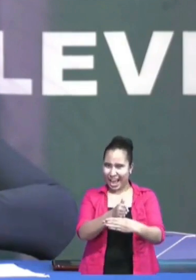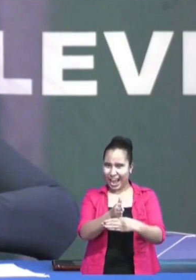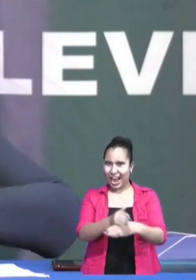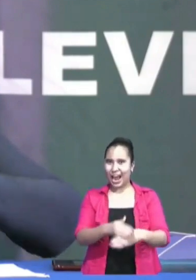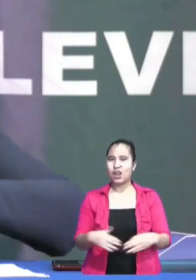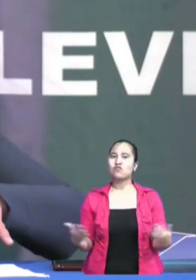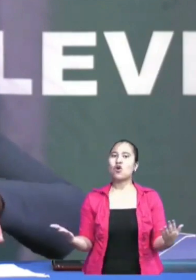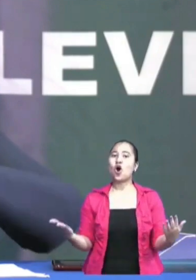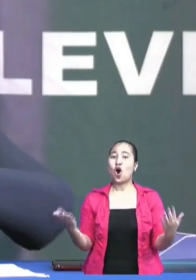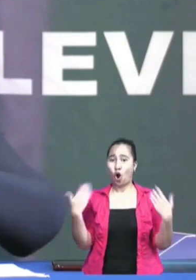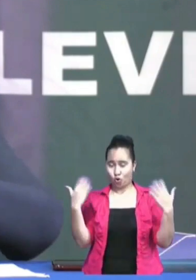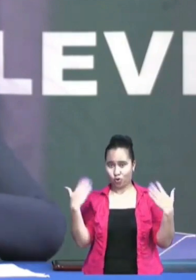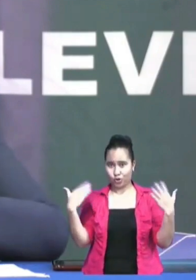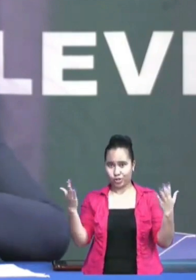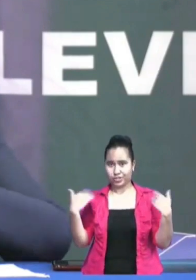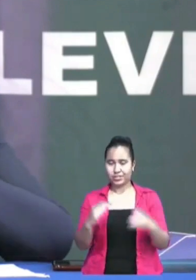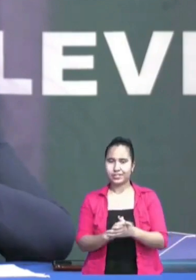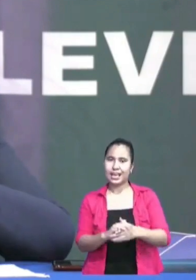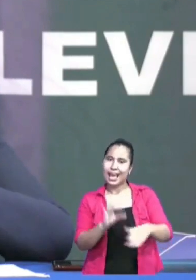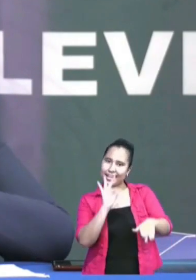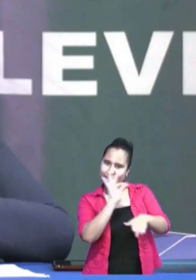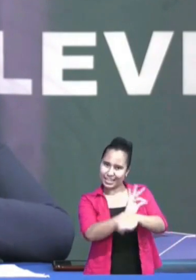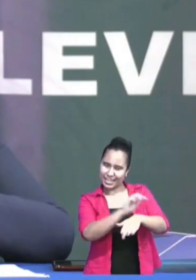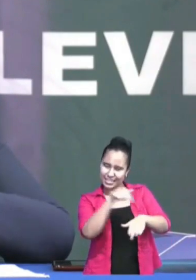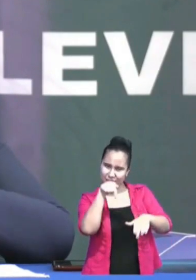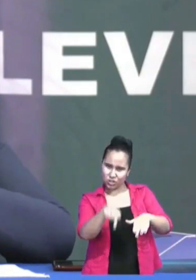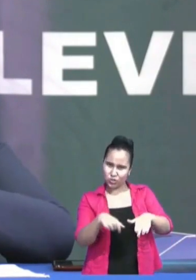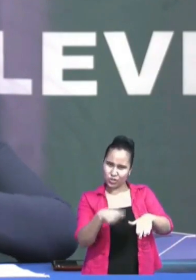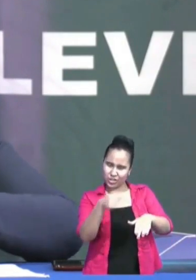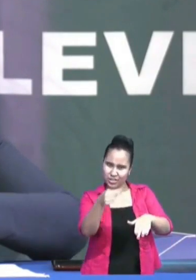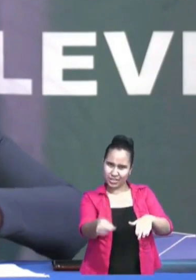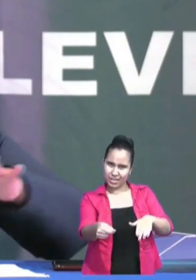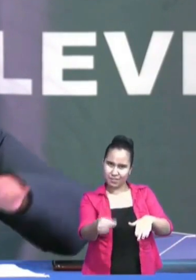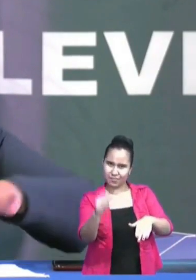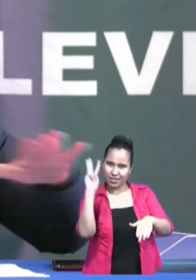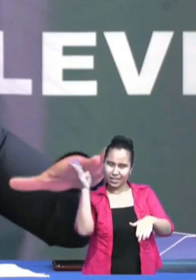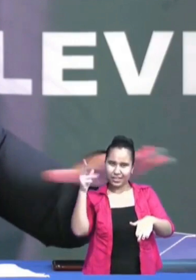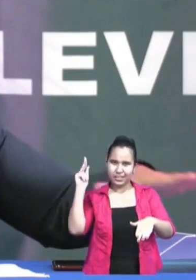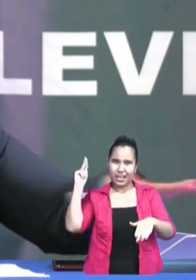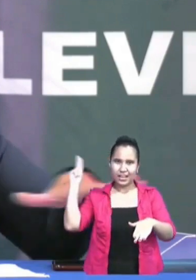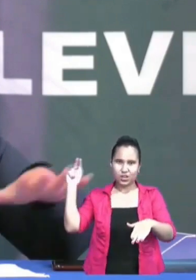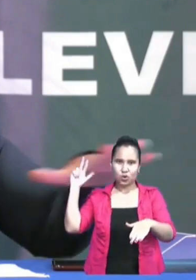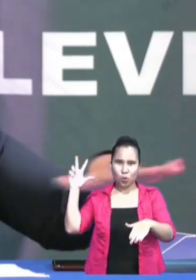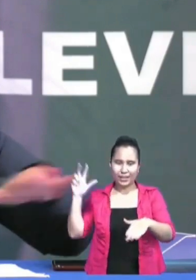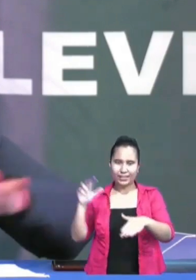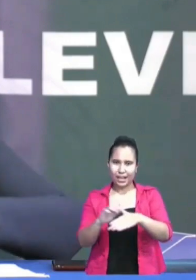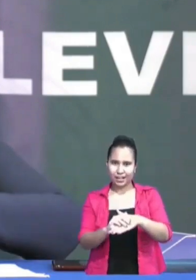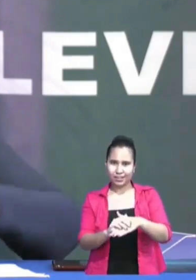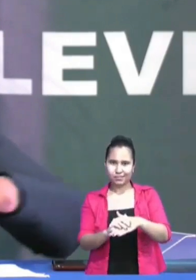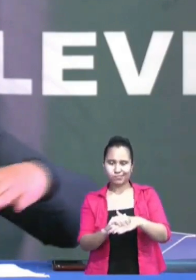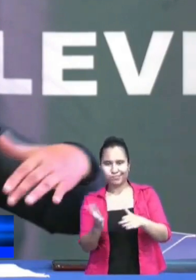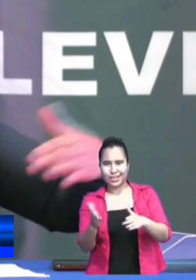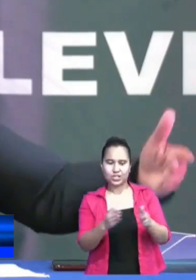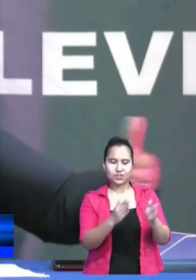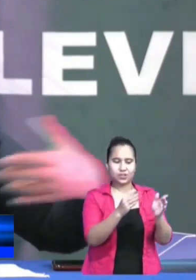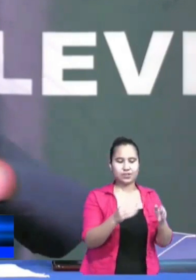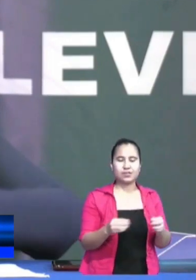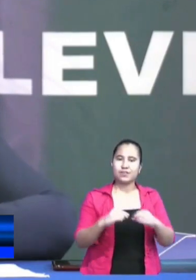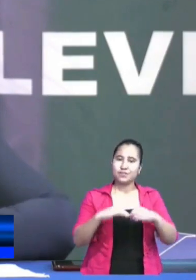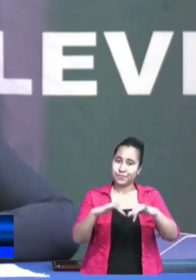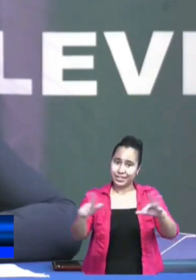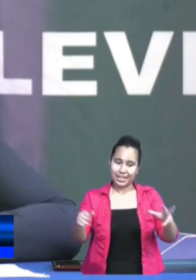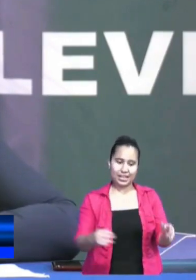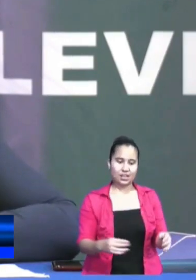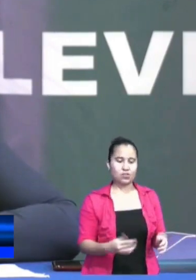En we gaan de stof die nu gegeven zou moeten worden in het derde kwartaal, een beetje verdelen over het